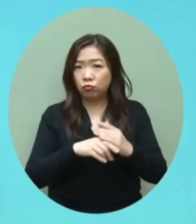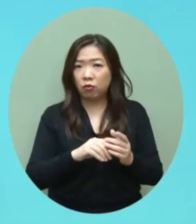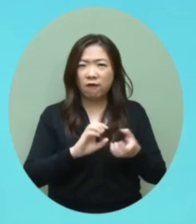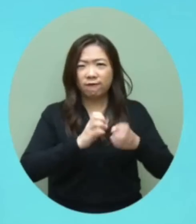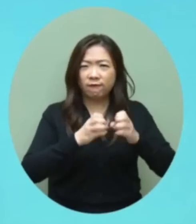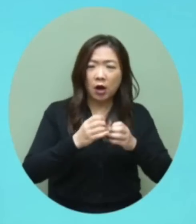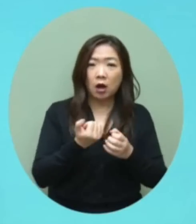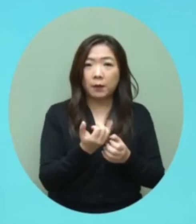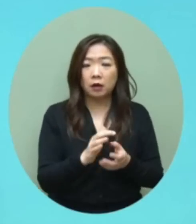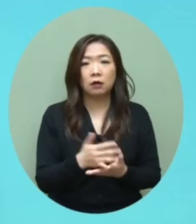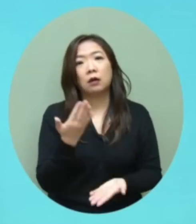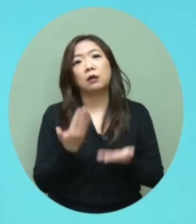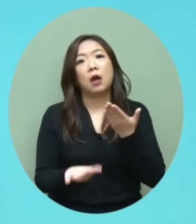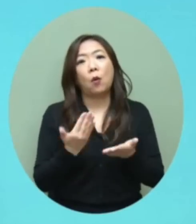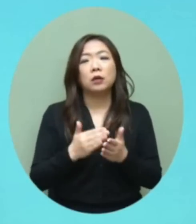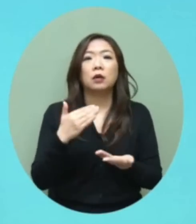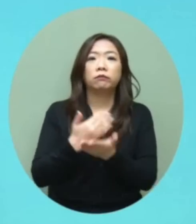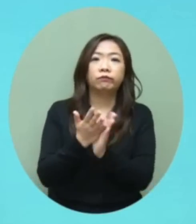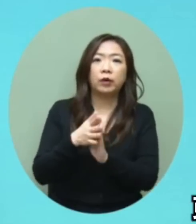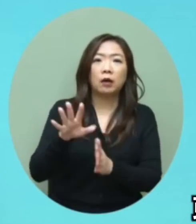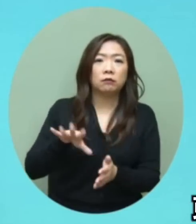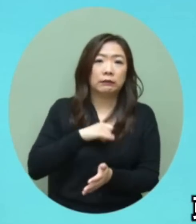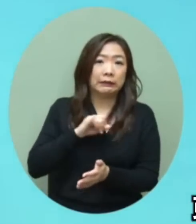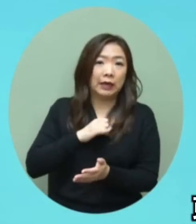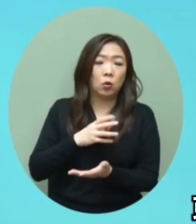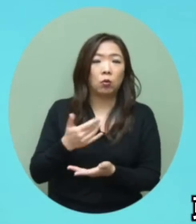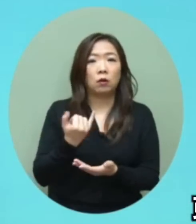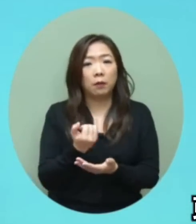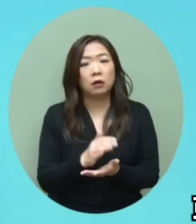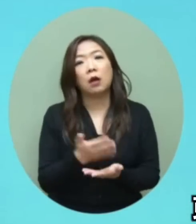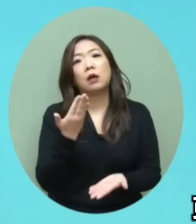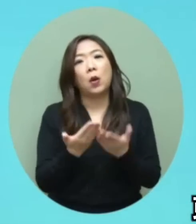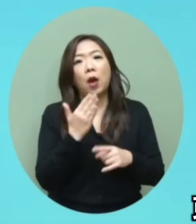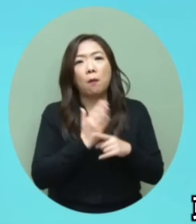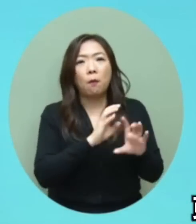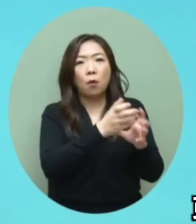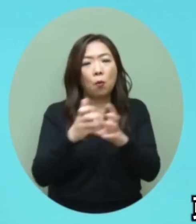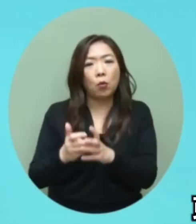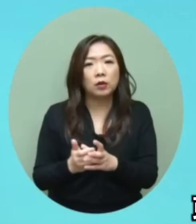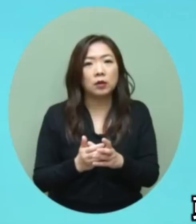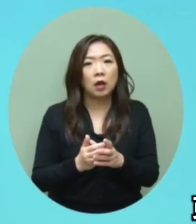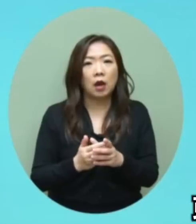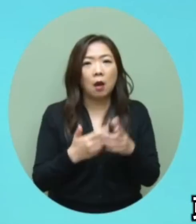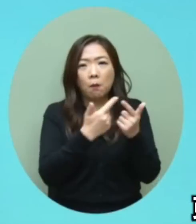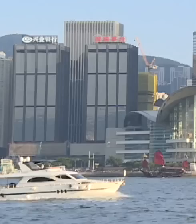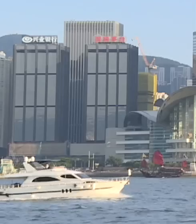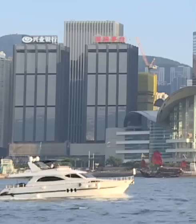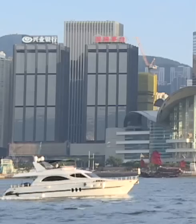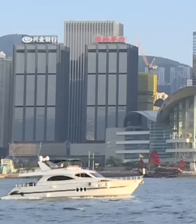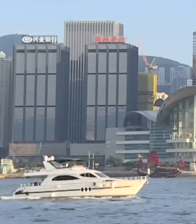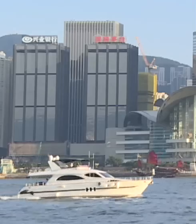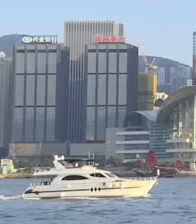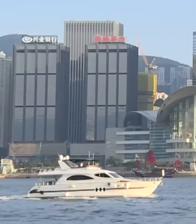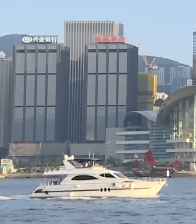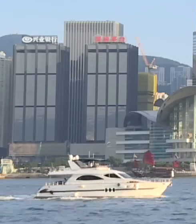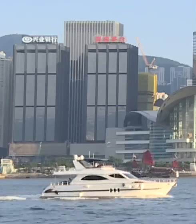瑣，又或者資源方面的不足，又或者會不會是部門之間的配合等等的。 香